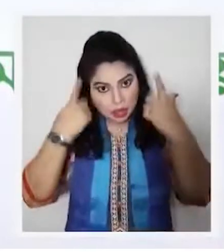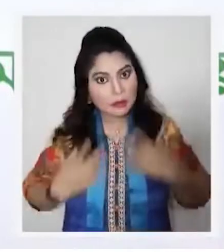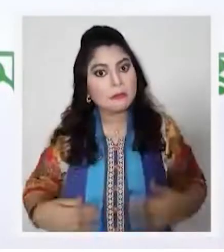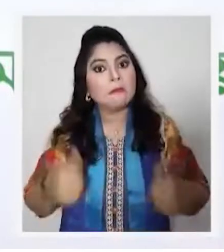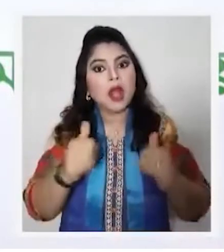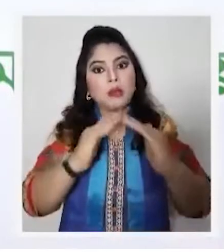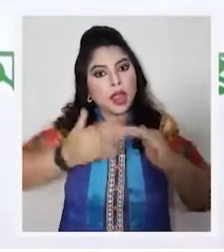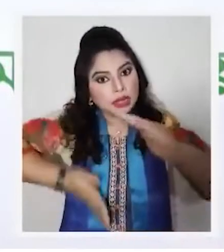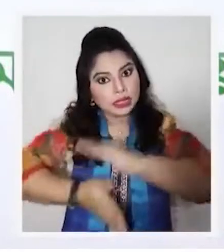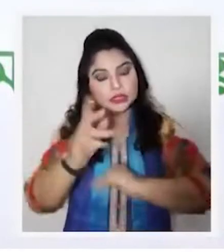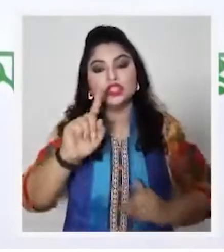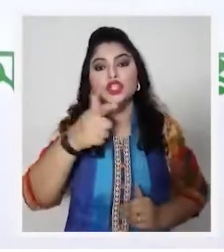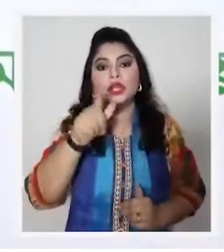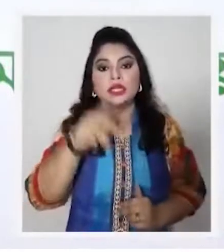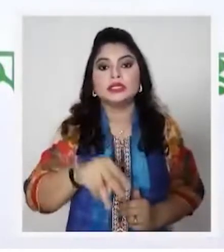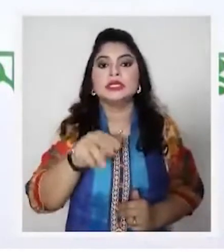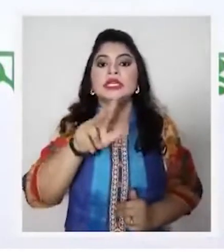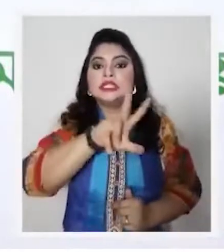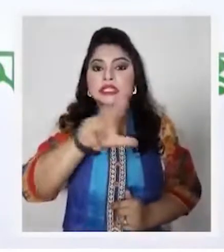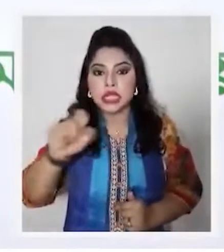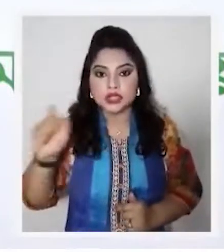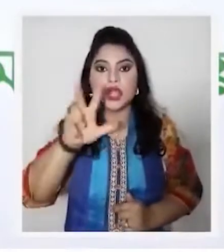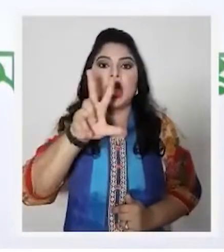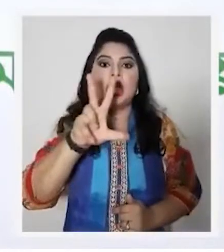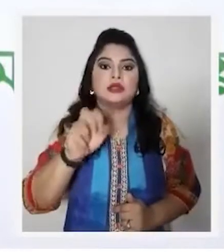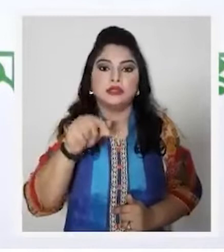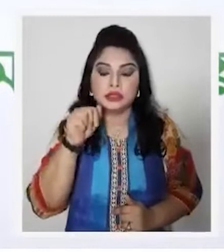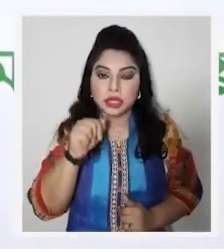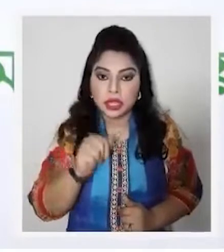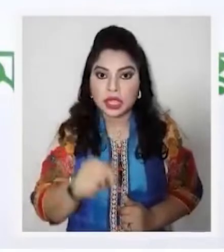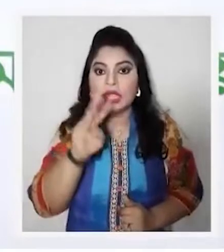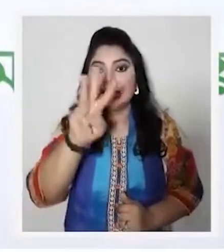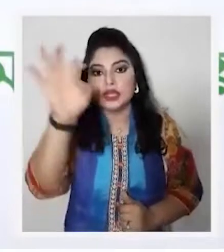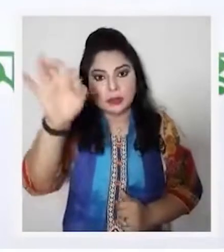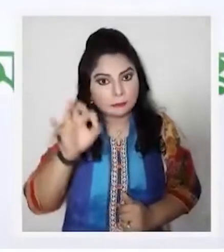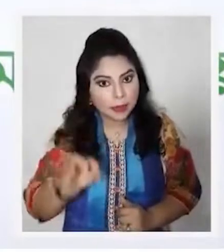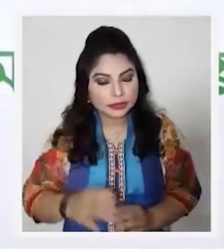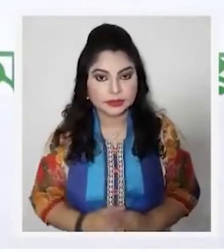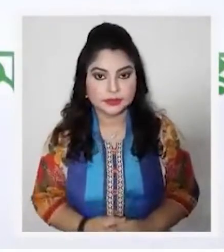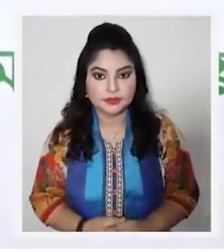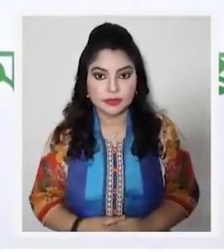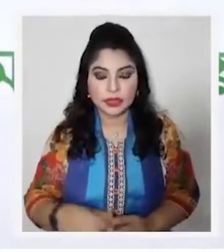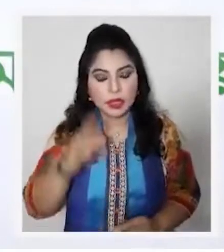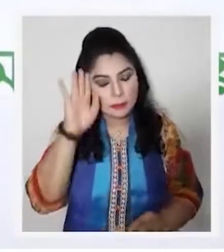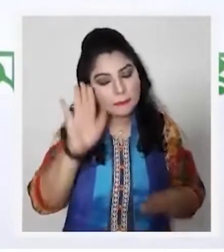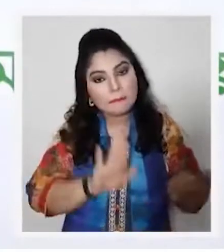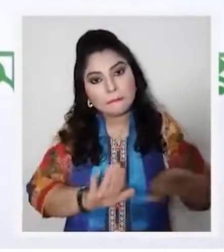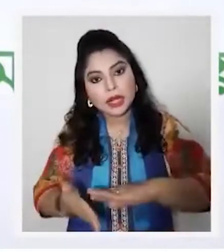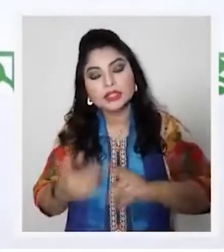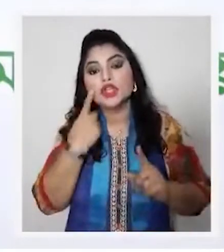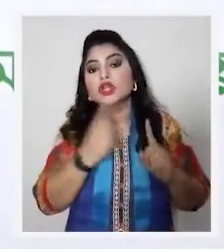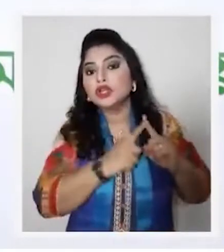24 ঘন্টায় সুস্থ হয়েছেন 578 জন এবং এ পর্যন্ত সুস্থ হয়েছেন 17,827 জন। শনাক্ত বিবেচনায় সুস্থতার